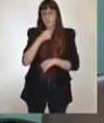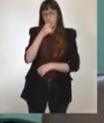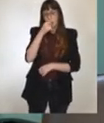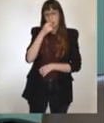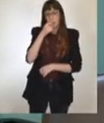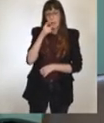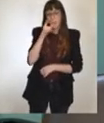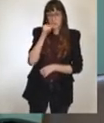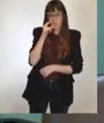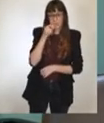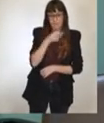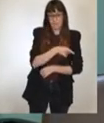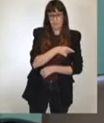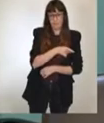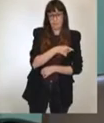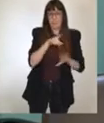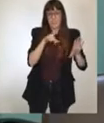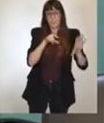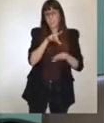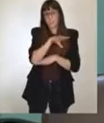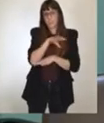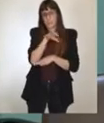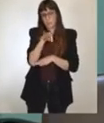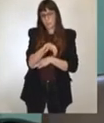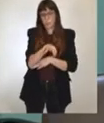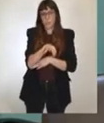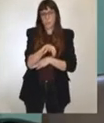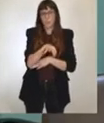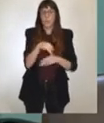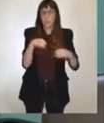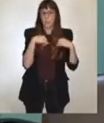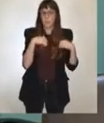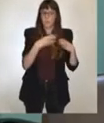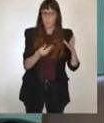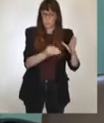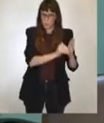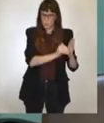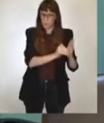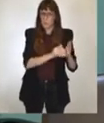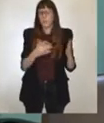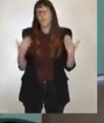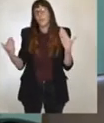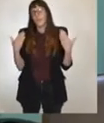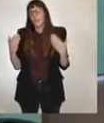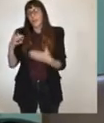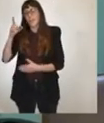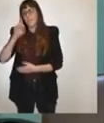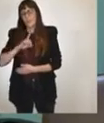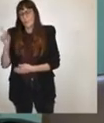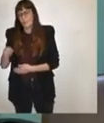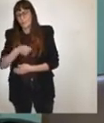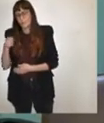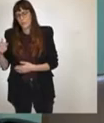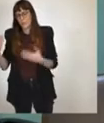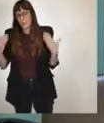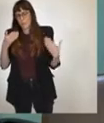des hommes pairs les ont pris, sans comparaison bien sûr par rapport aux femmes. Donc il y en a quand